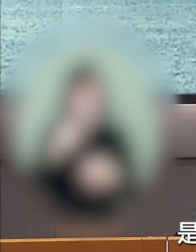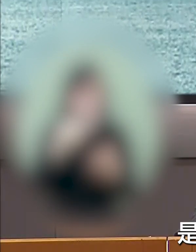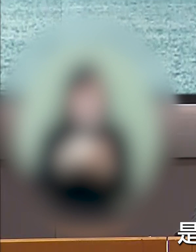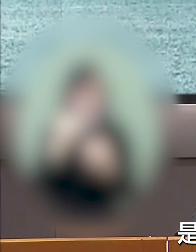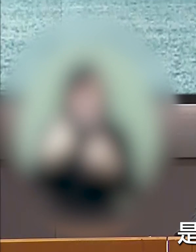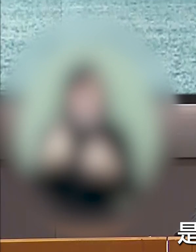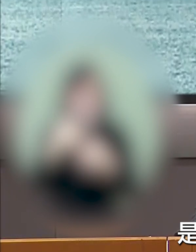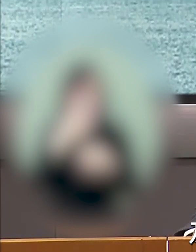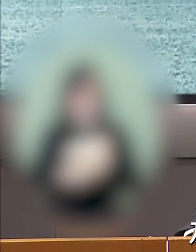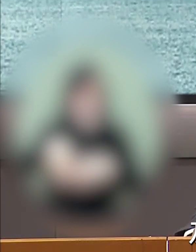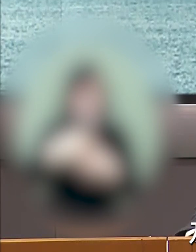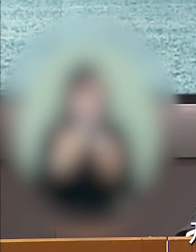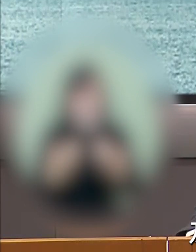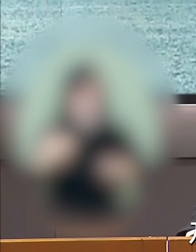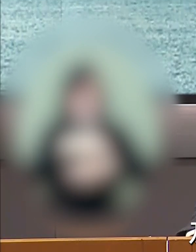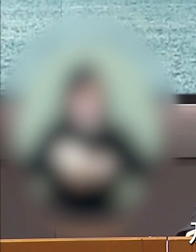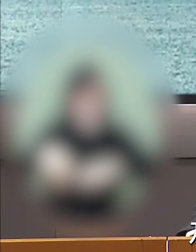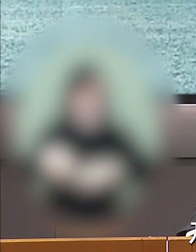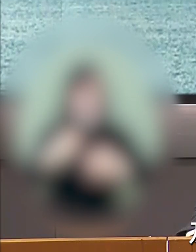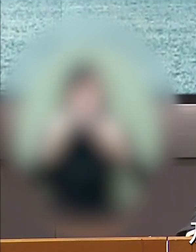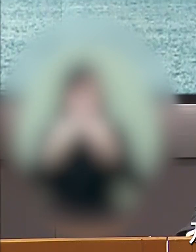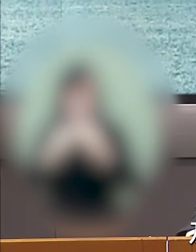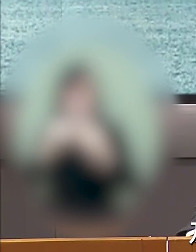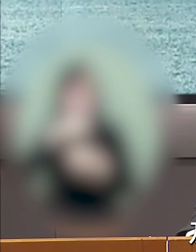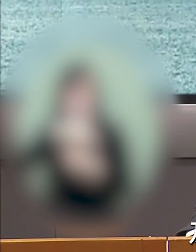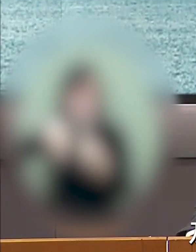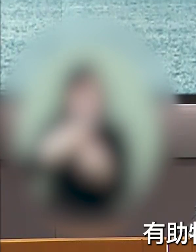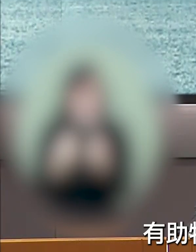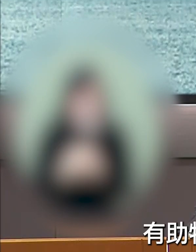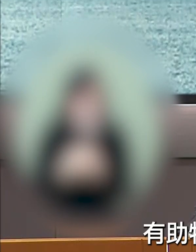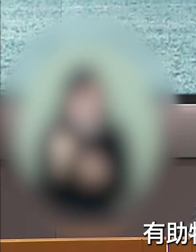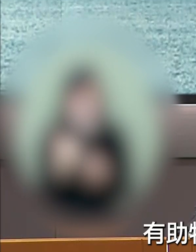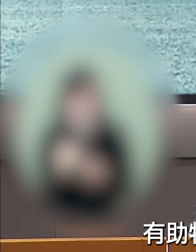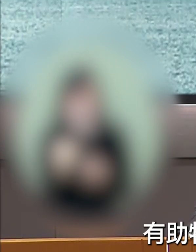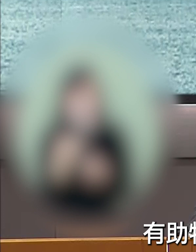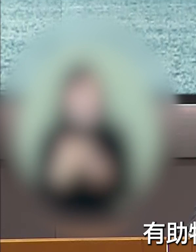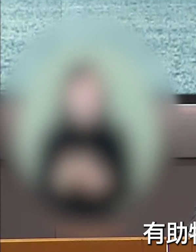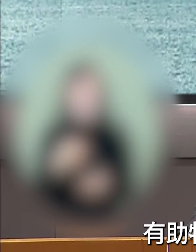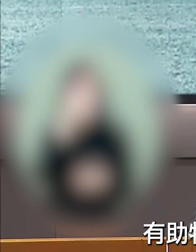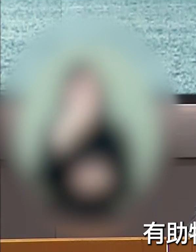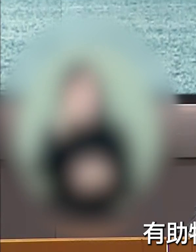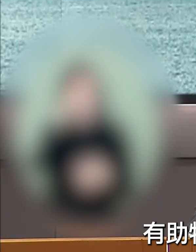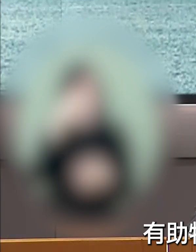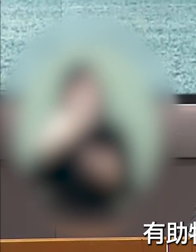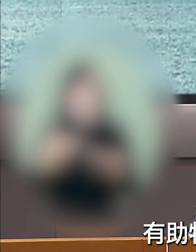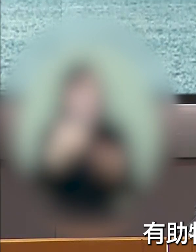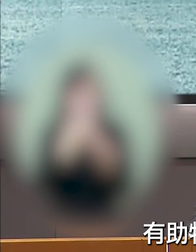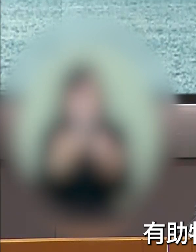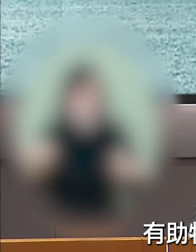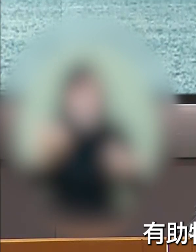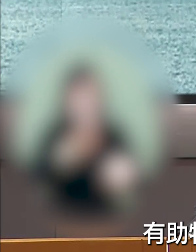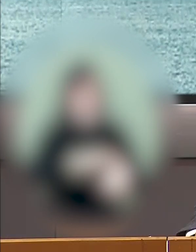區隔離設施，以及他的居住的狀況是否擠迫，有助於特區政府進一步去分流這個